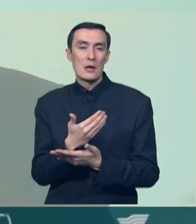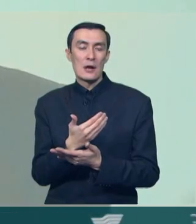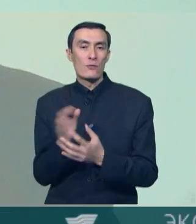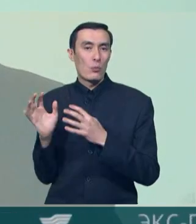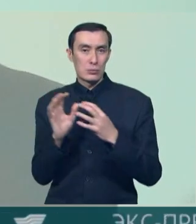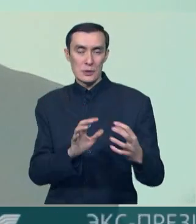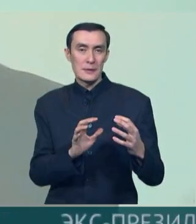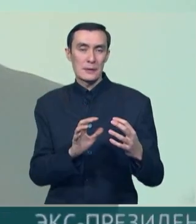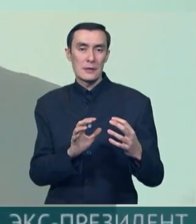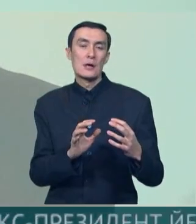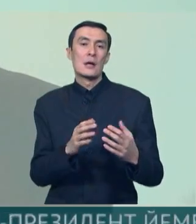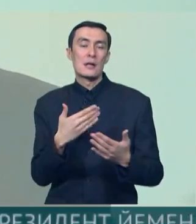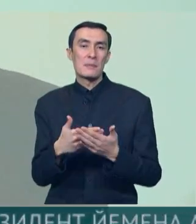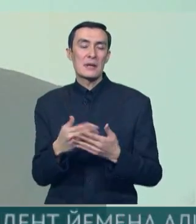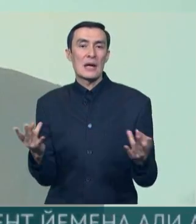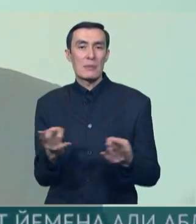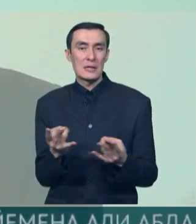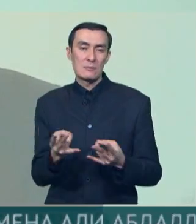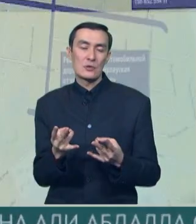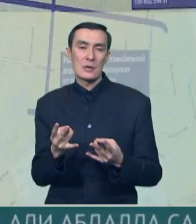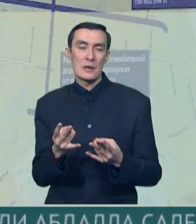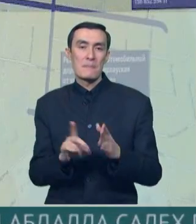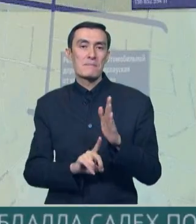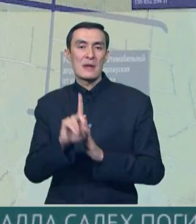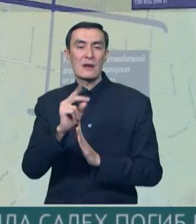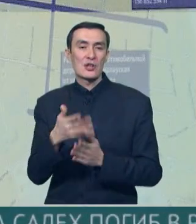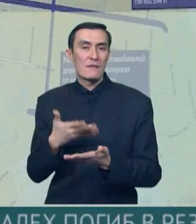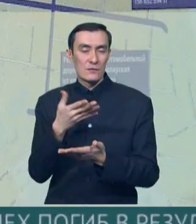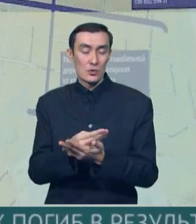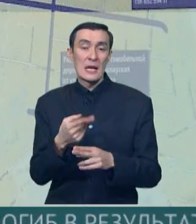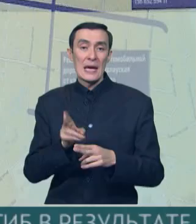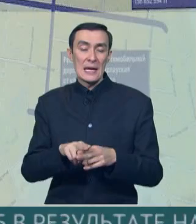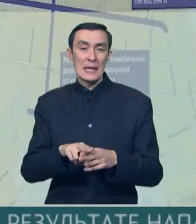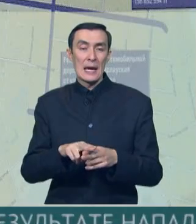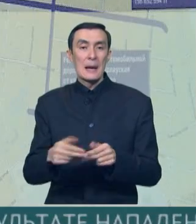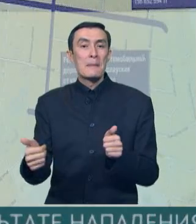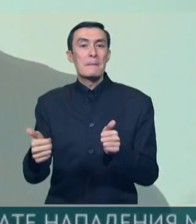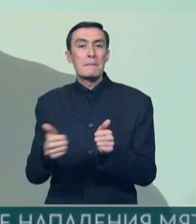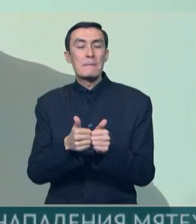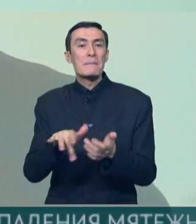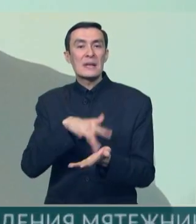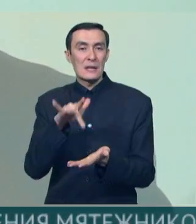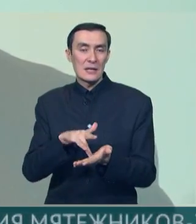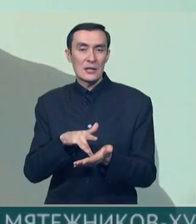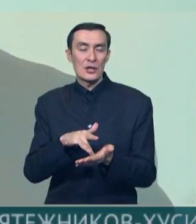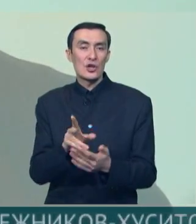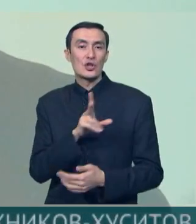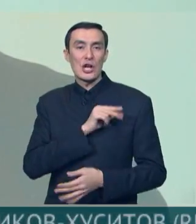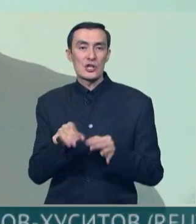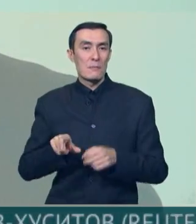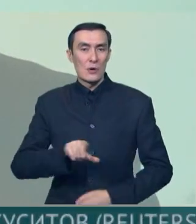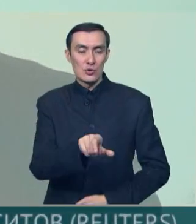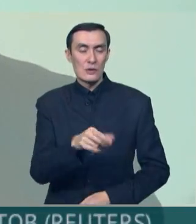Им, да, в частности, необходим там первоначальный взнос. В основном это пригородные и дачные маршруты, такого сезонного характера. Мы